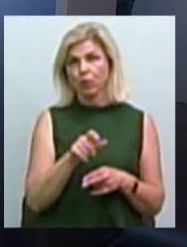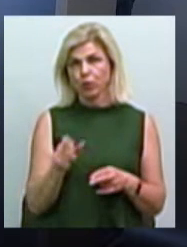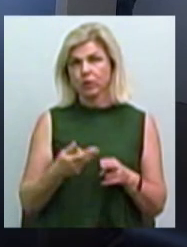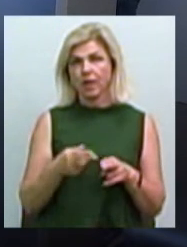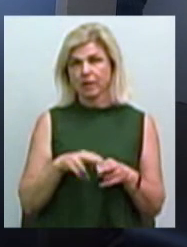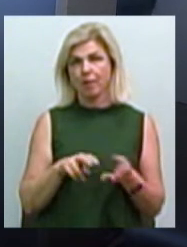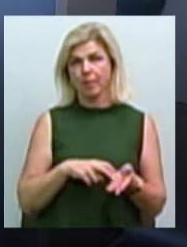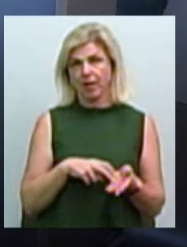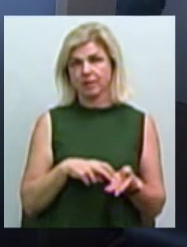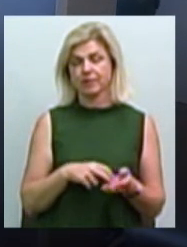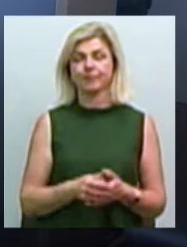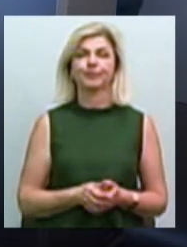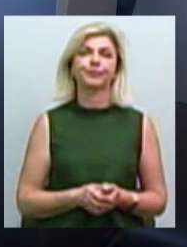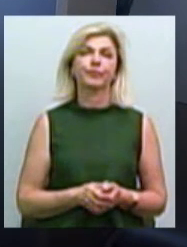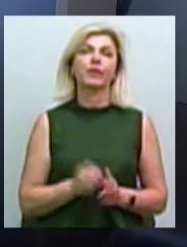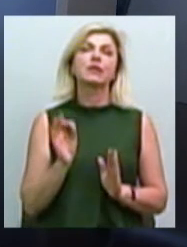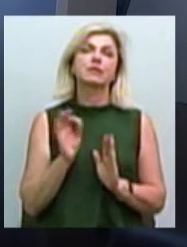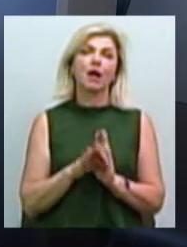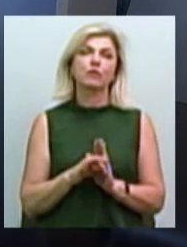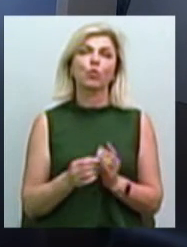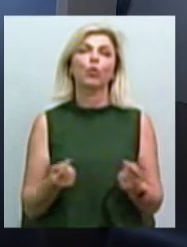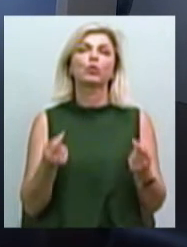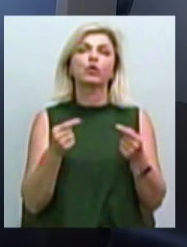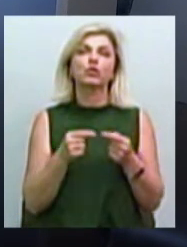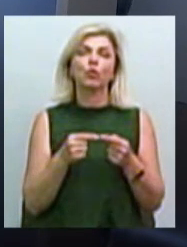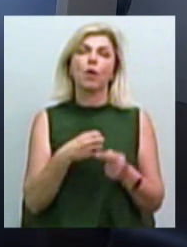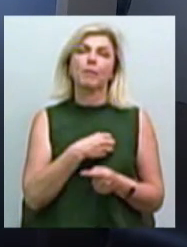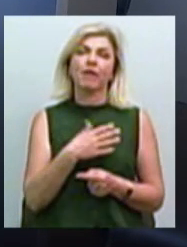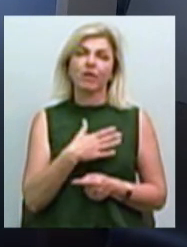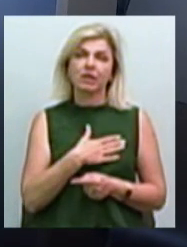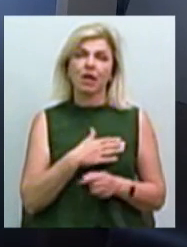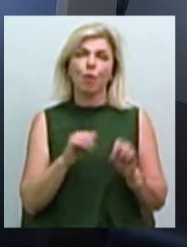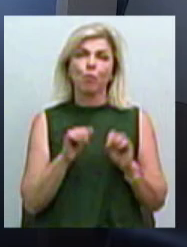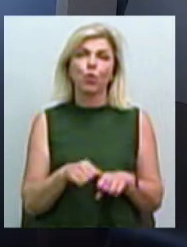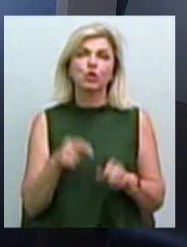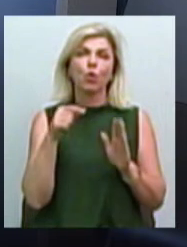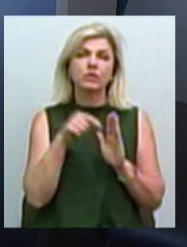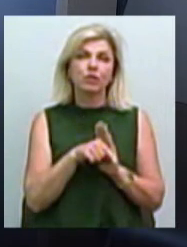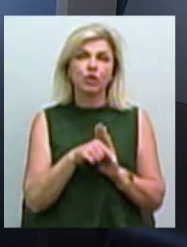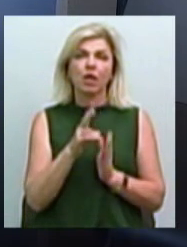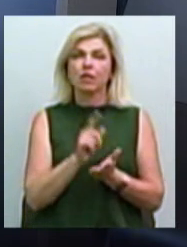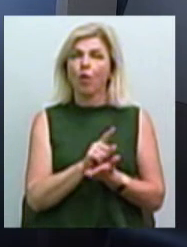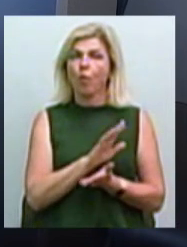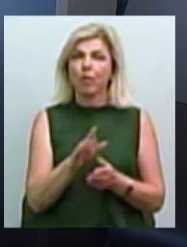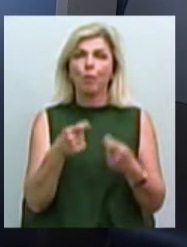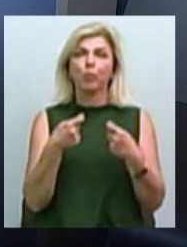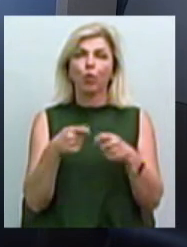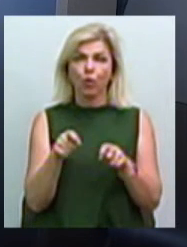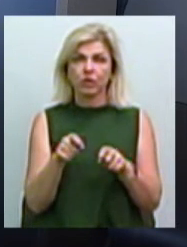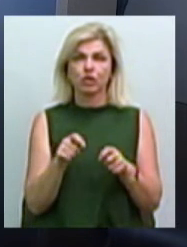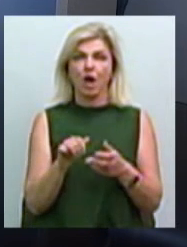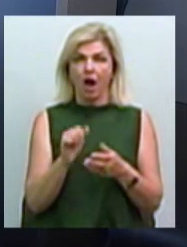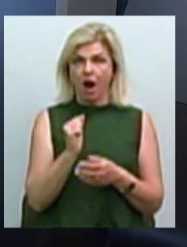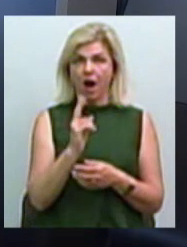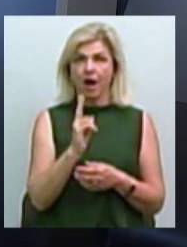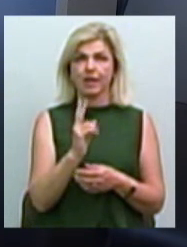хотів до цього пізніше повернутися, але одразу тоді уточню. Приватизація може означати не обов'язково продаж контрольного пакету акцій.